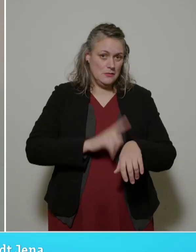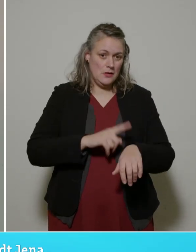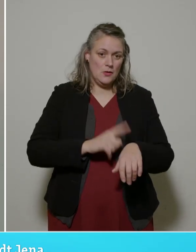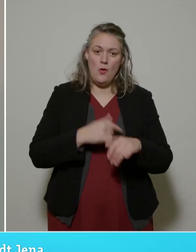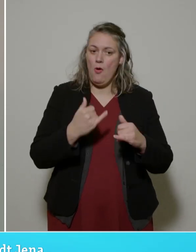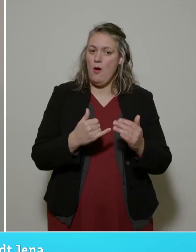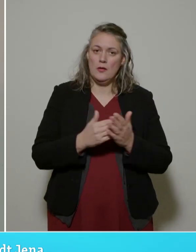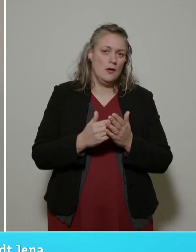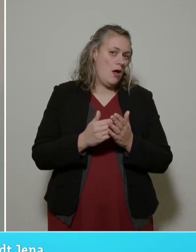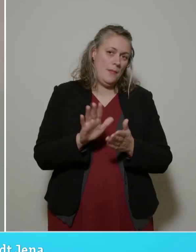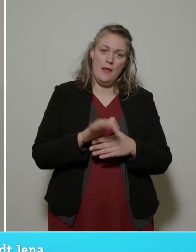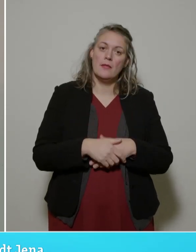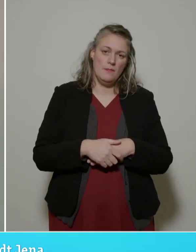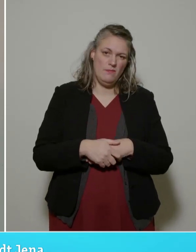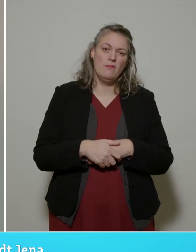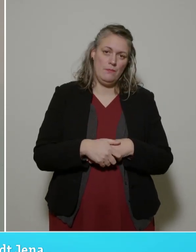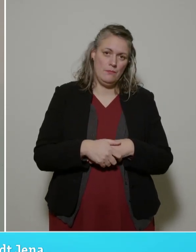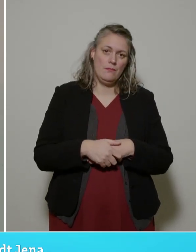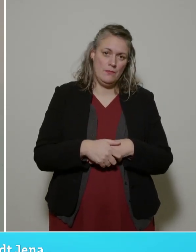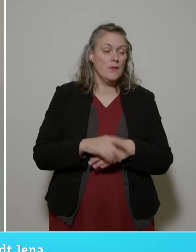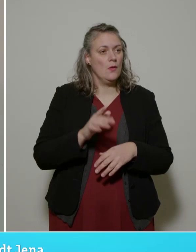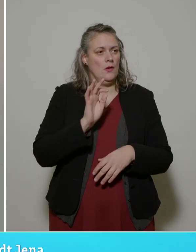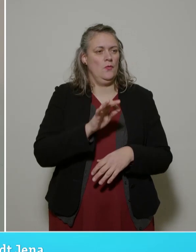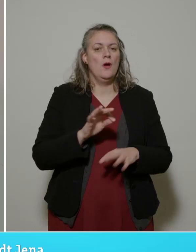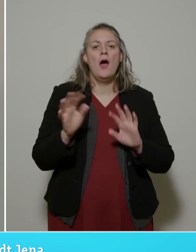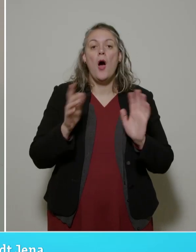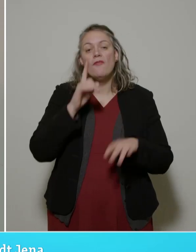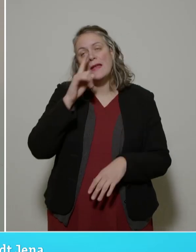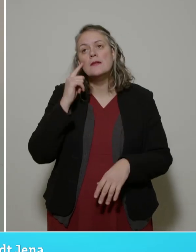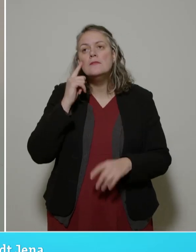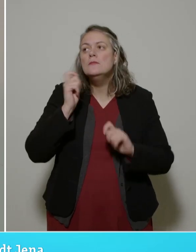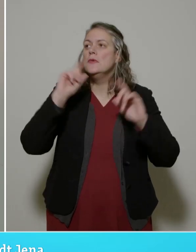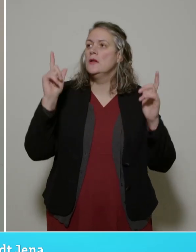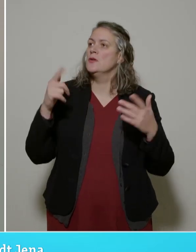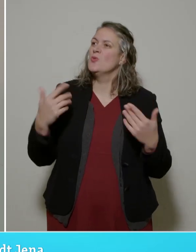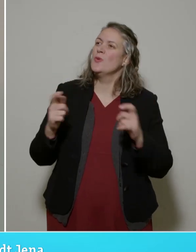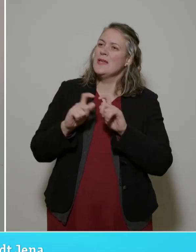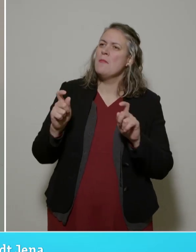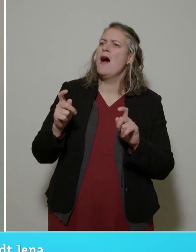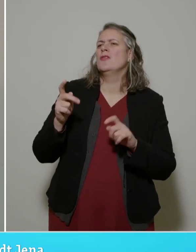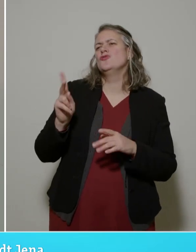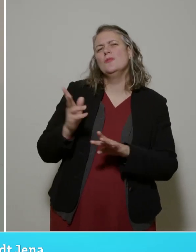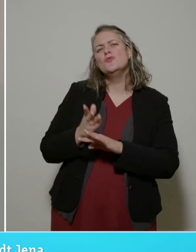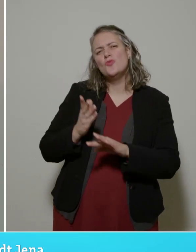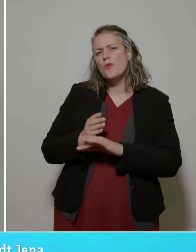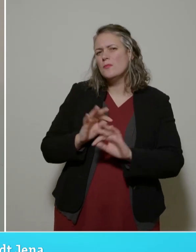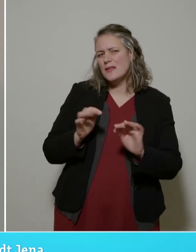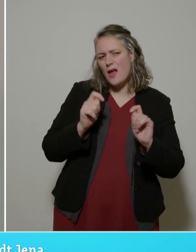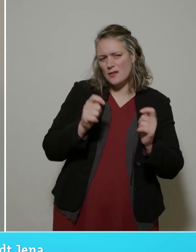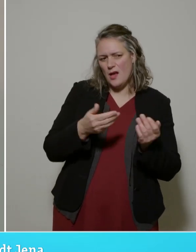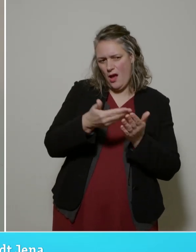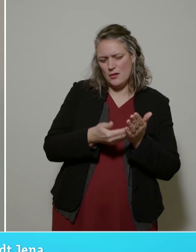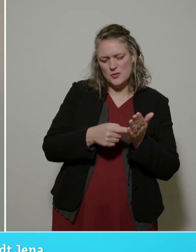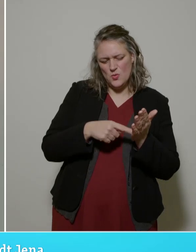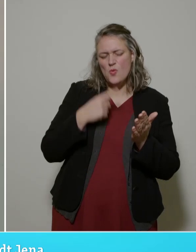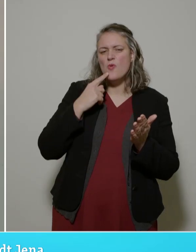heute nicht zustimmen. Auch dann, wenn man vielleicht der Auffassung ist, in der Sache selbst, die hier durch die antragstellende Fraktion